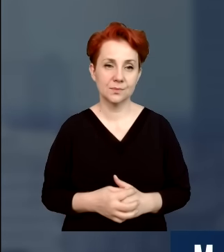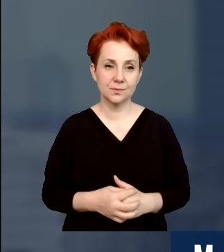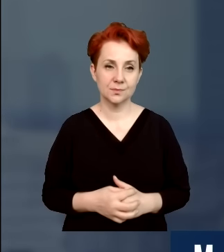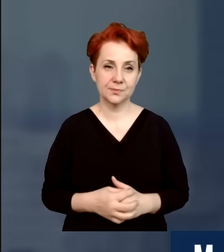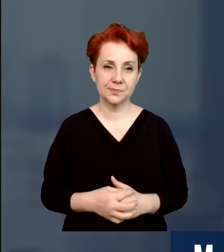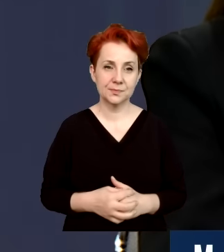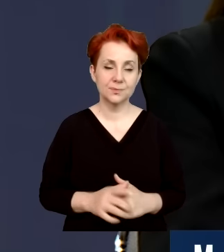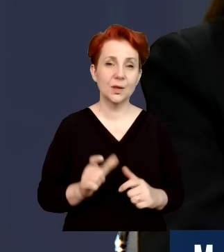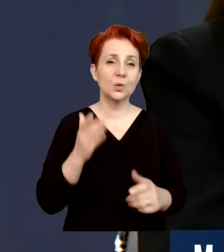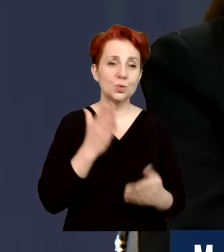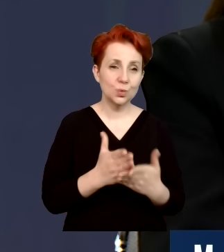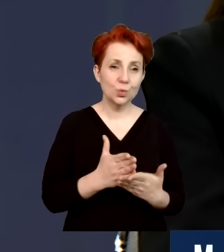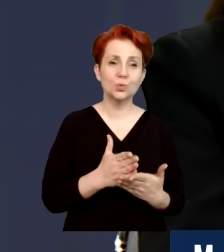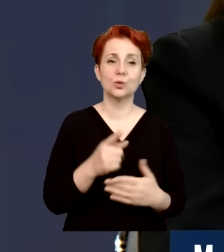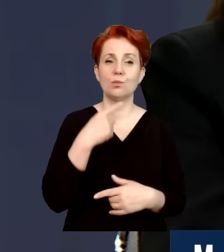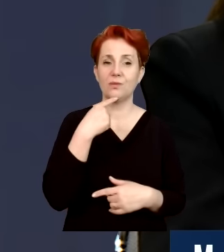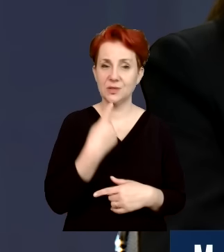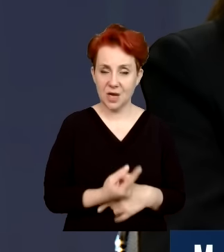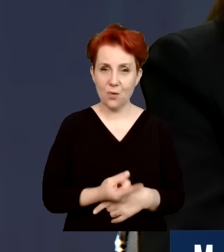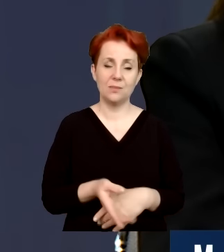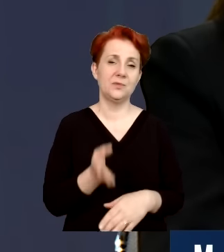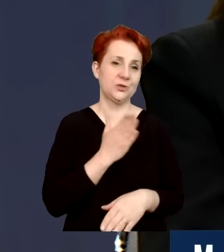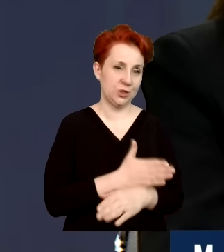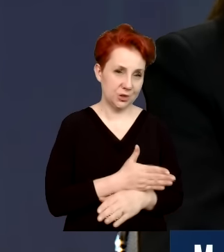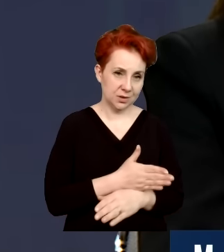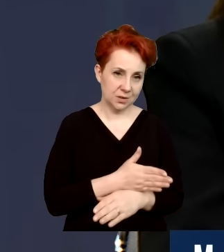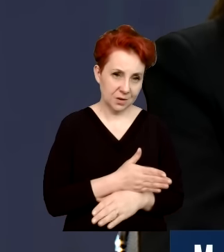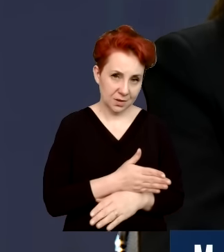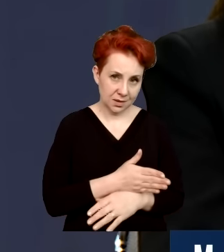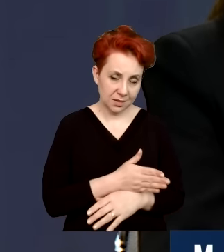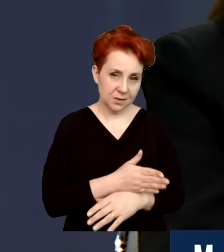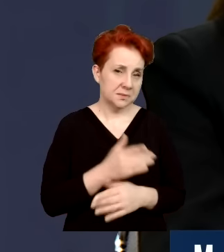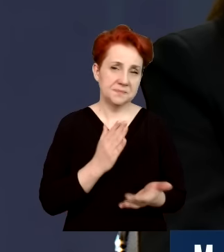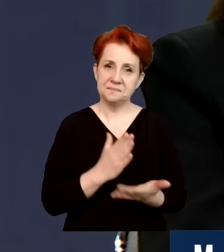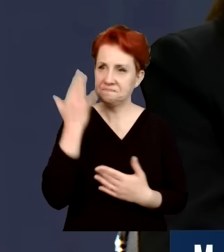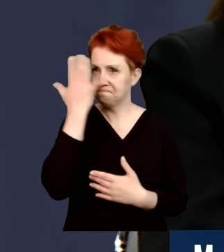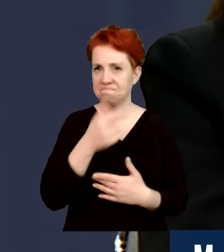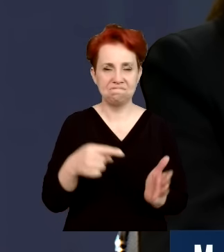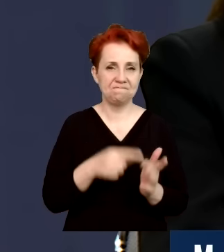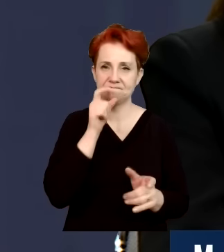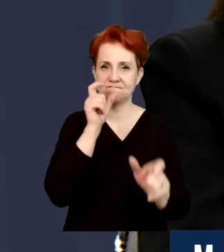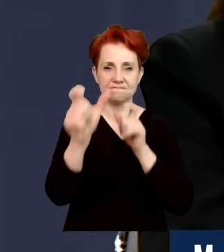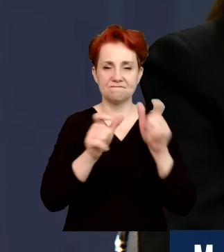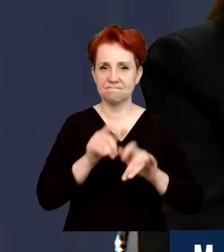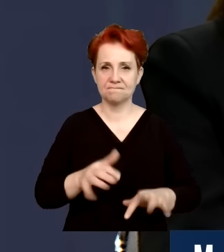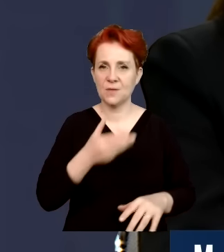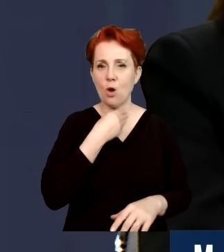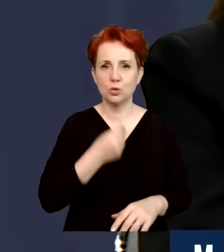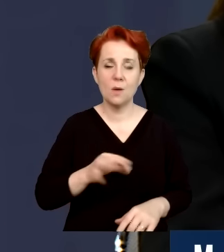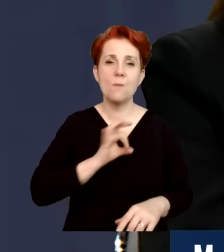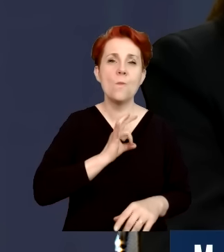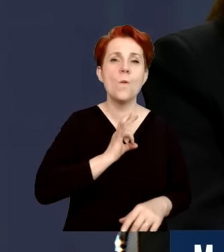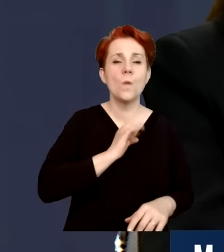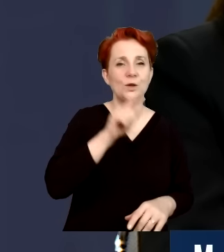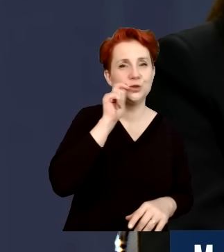to, co powiedziałem, ja osobiście nie, po prostu sobie nie wyobrażam tak obrzydliwych słów. Mój dziadek, ojciec mojej mamy